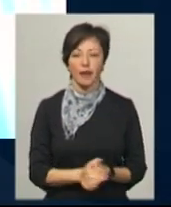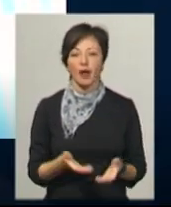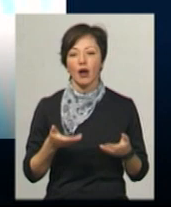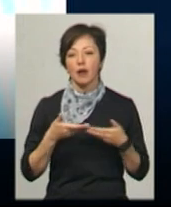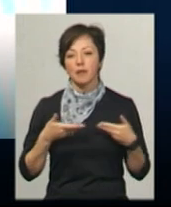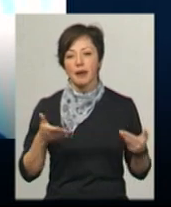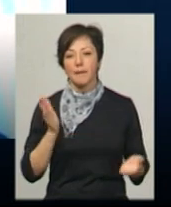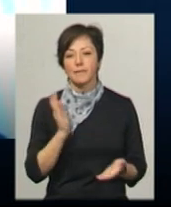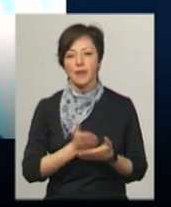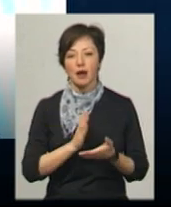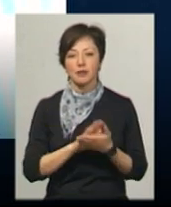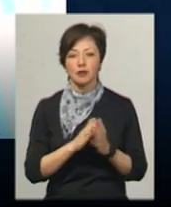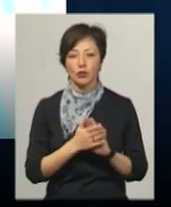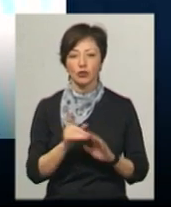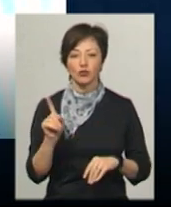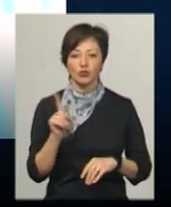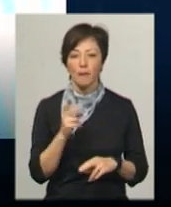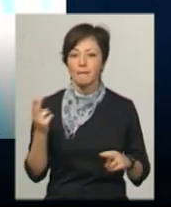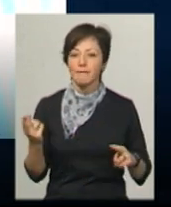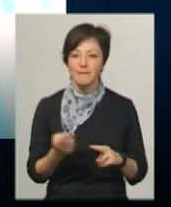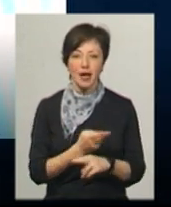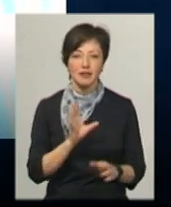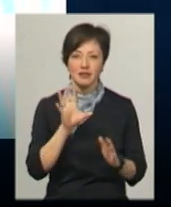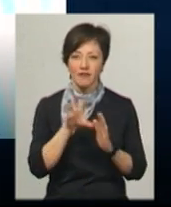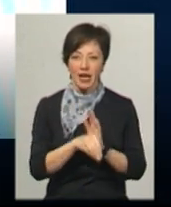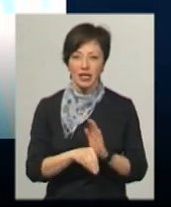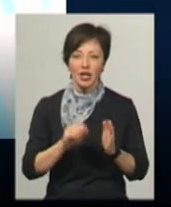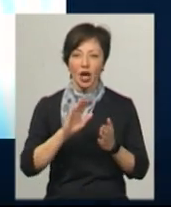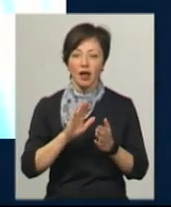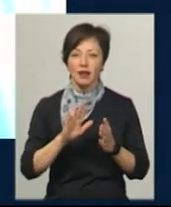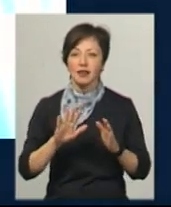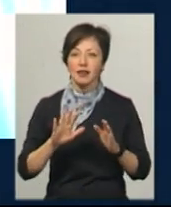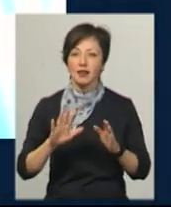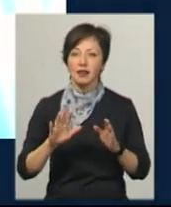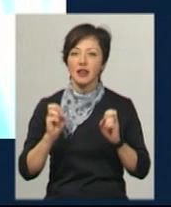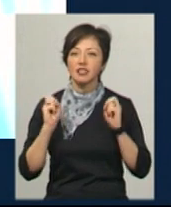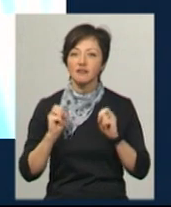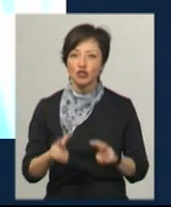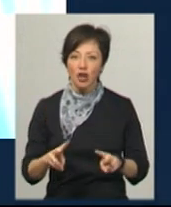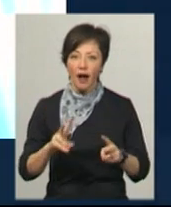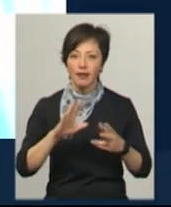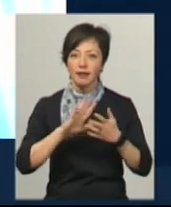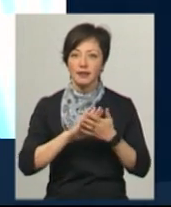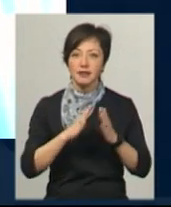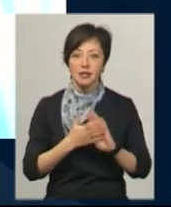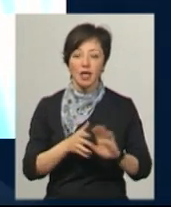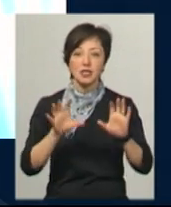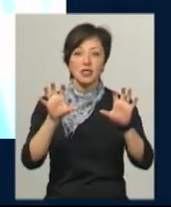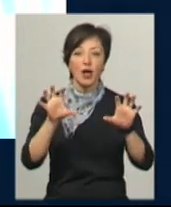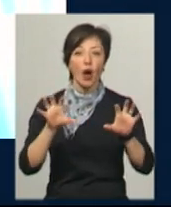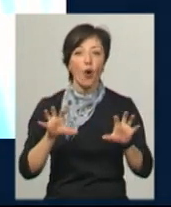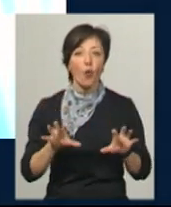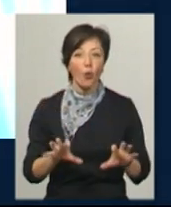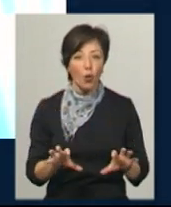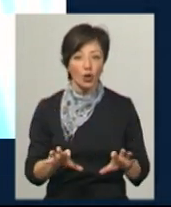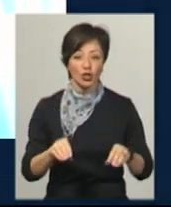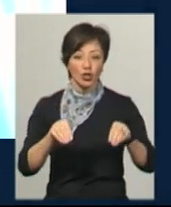ситуацію, коли без владнання режиму надзвичайного стану фактично законність рішень органів державної влади і